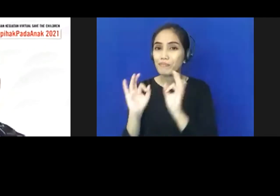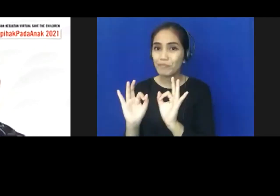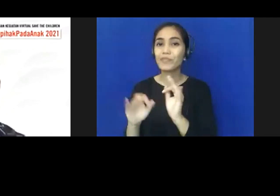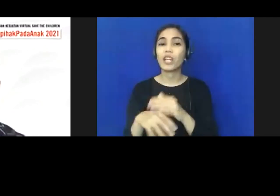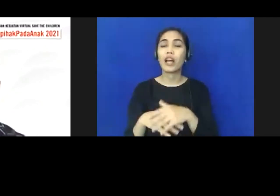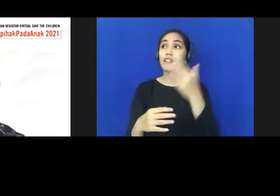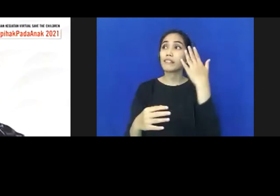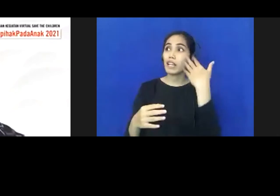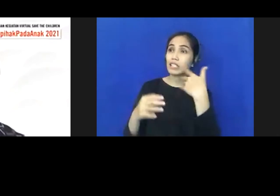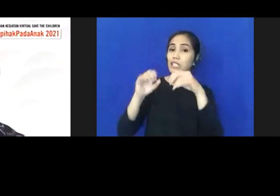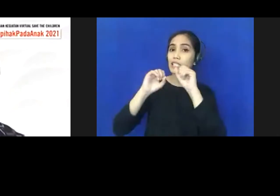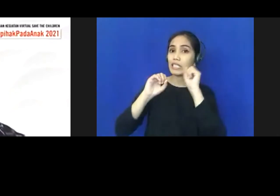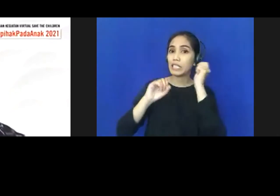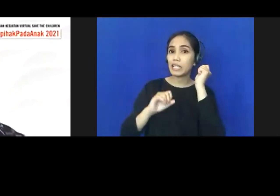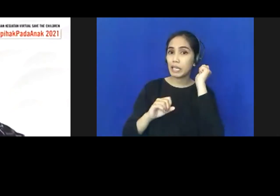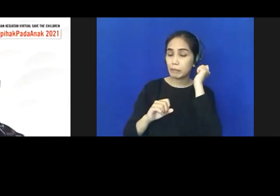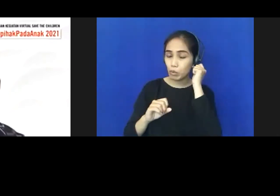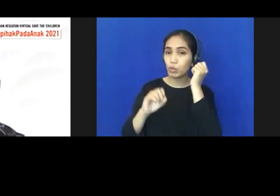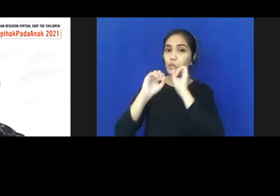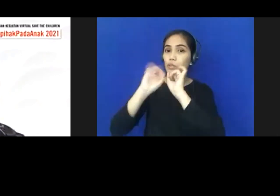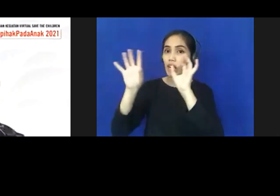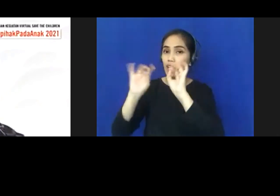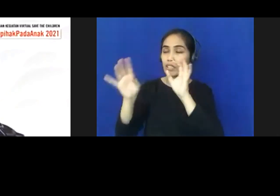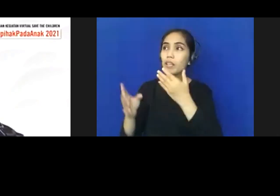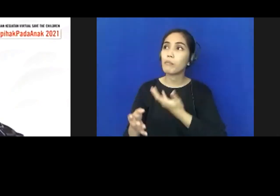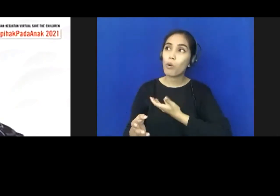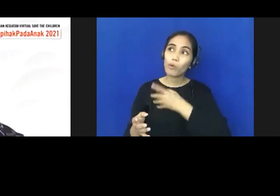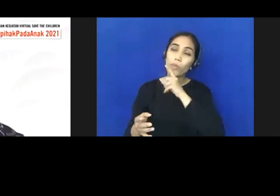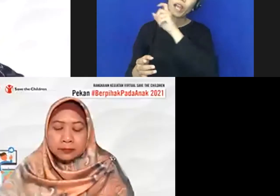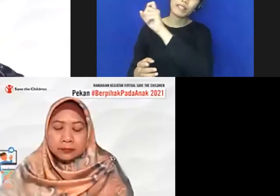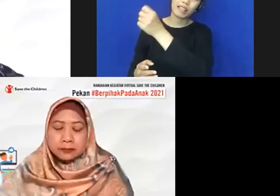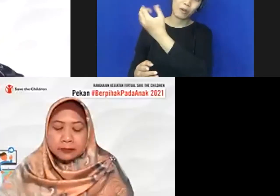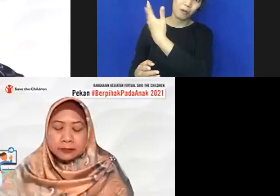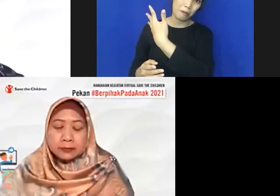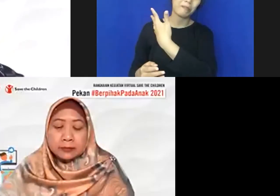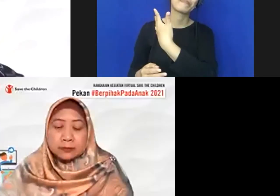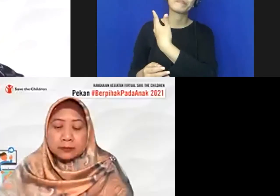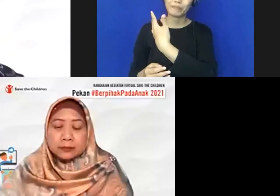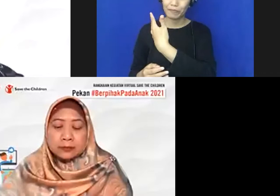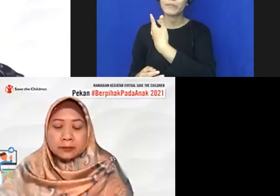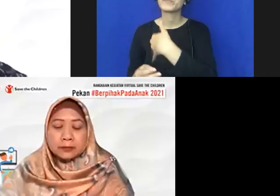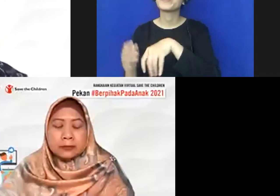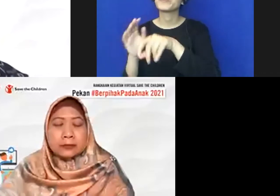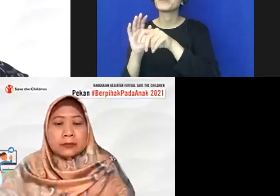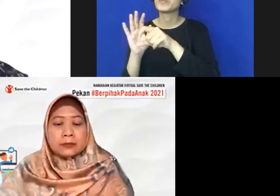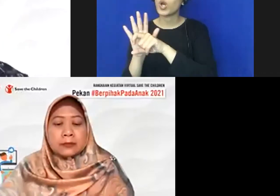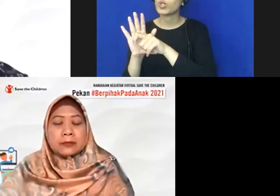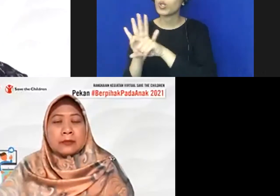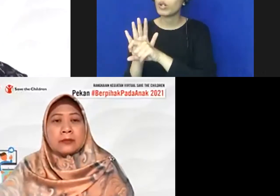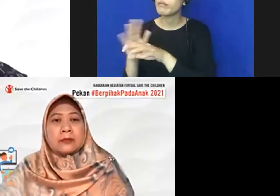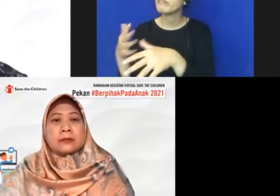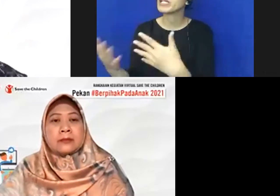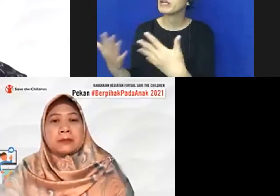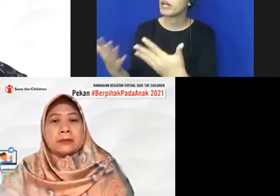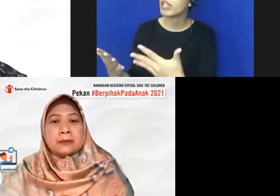juga pengen tanya aja sih Bu, terkait penjelasan Ibu, bahwa misalnya gimana